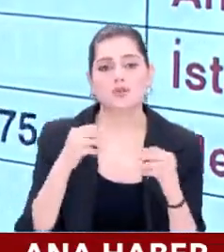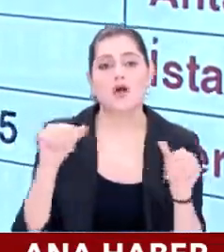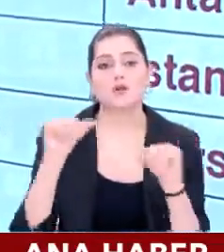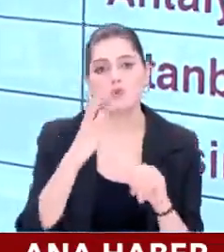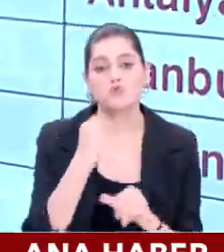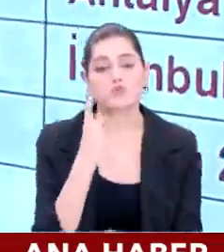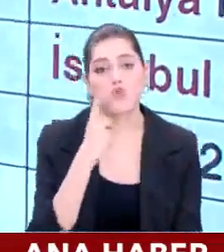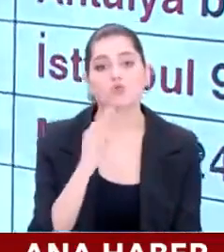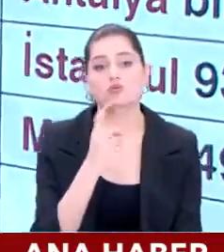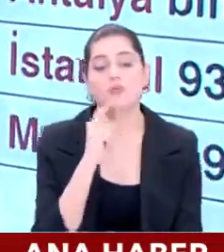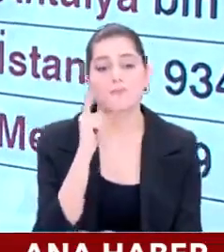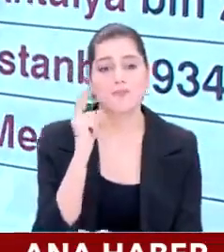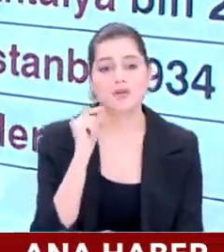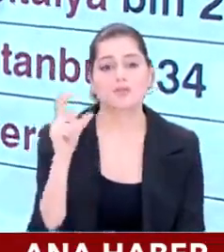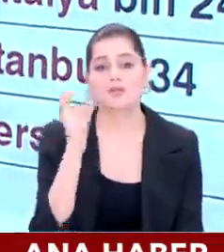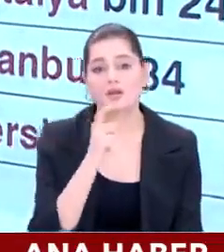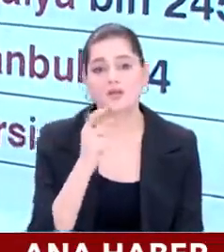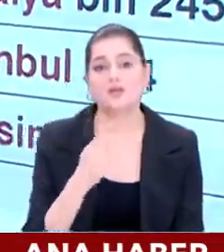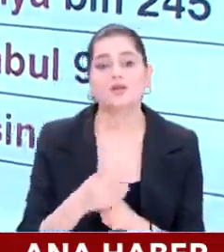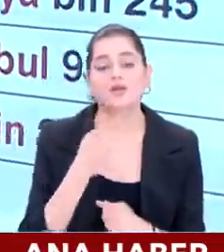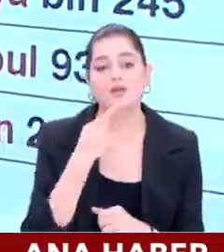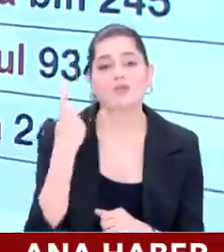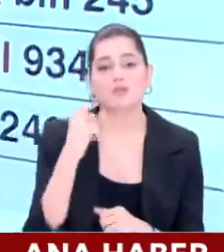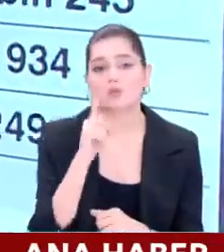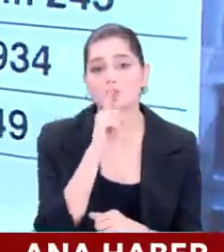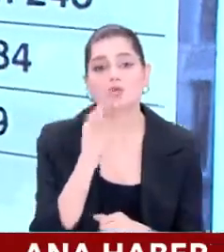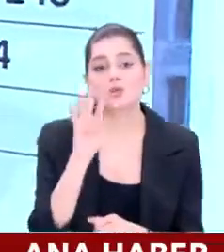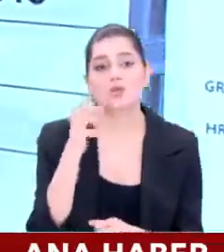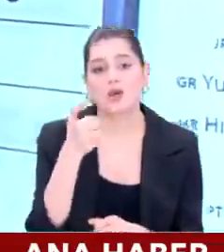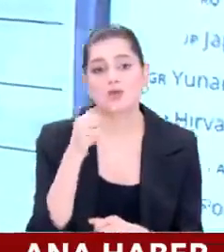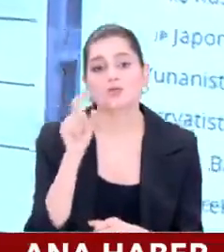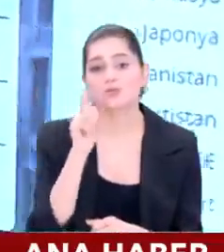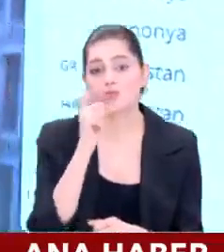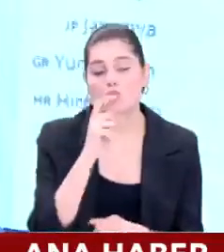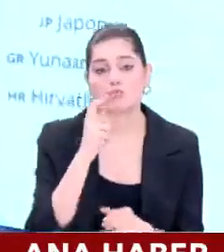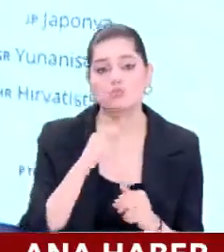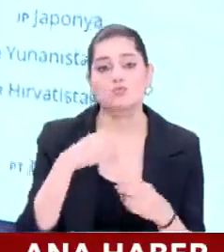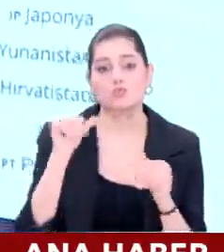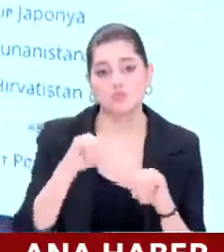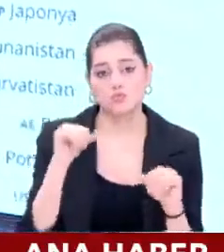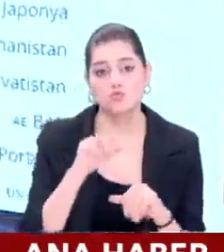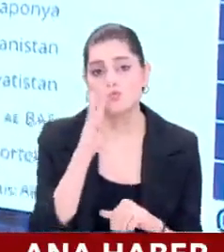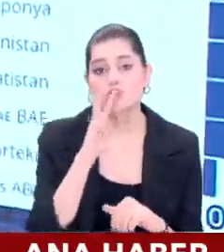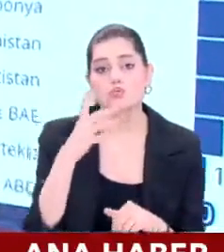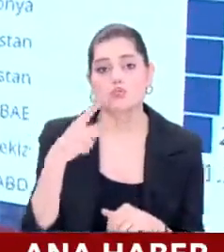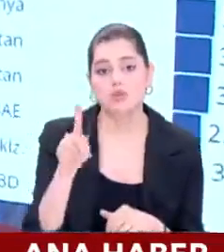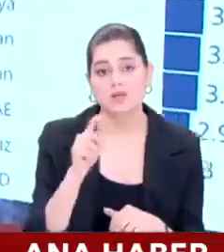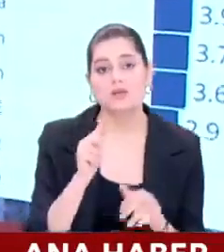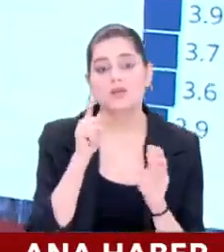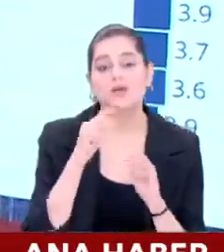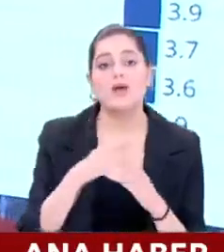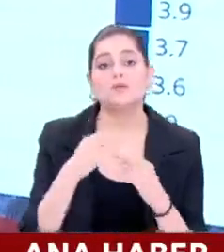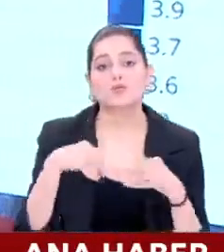azaldığını görüyoruz Mayısta geçen yılın aynı ayına göre %46,9 düşüşle 3.167 oldu toplam